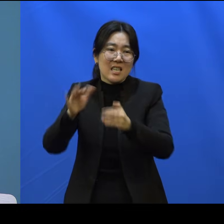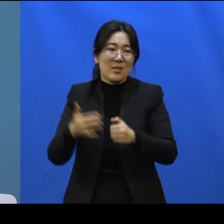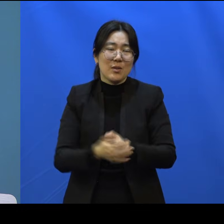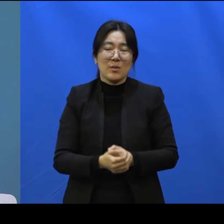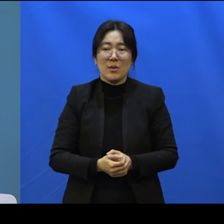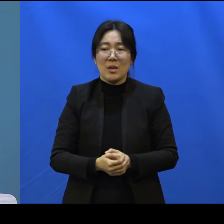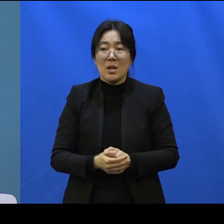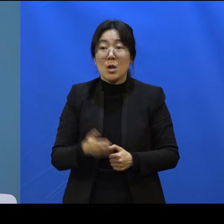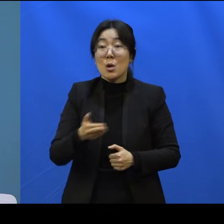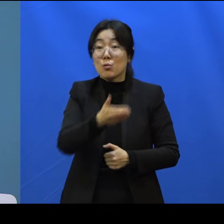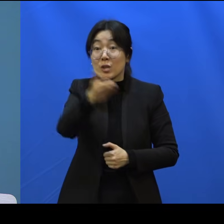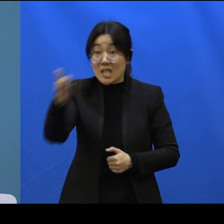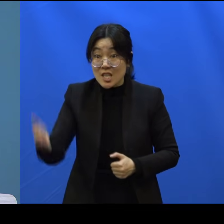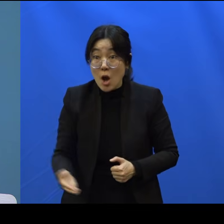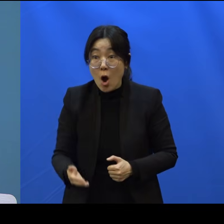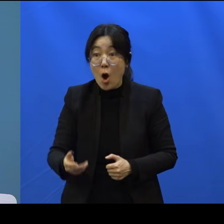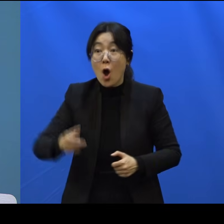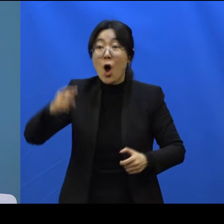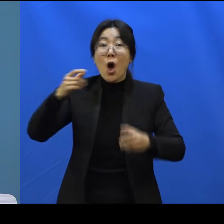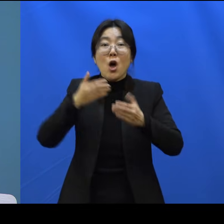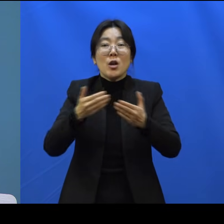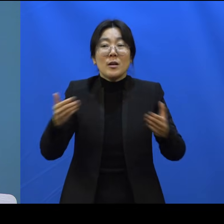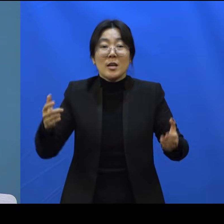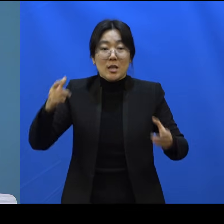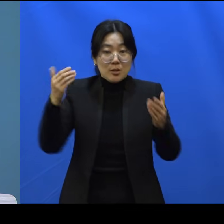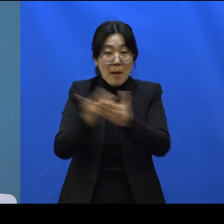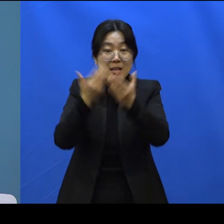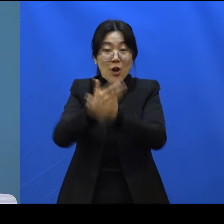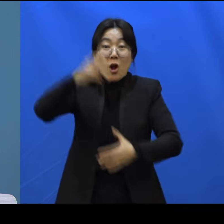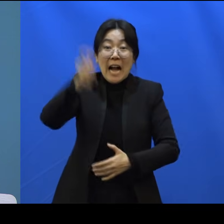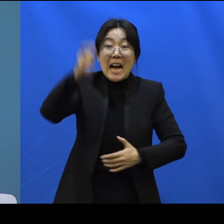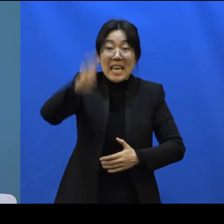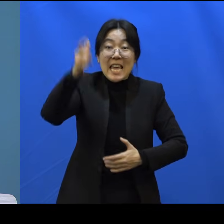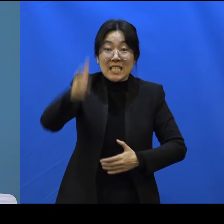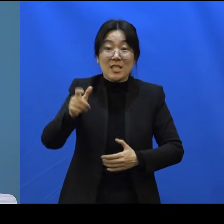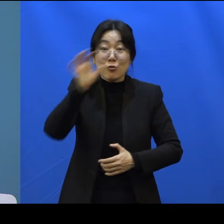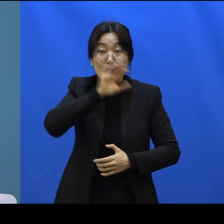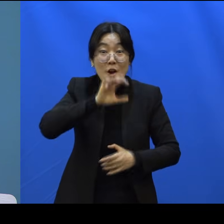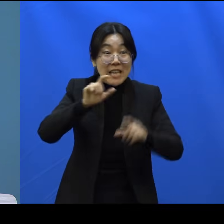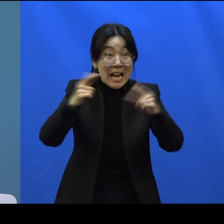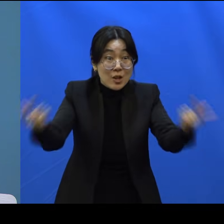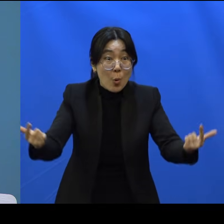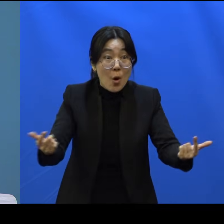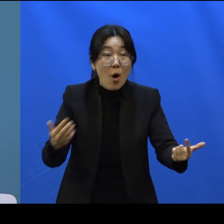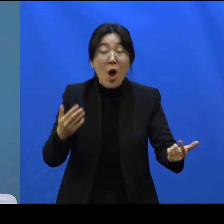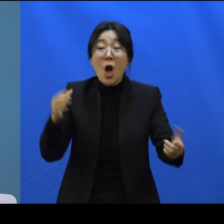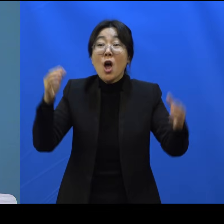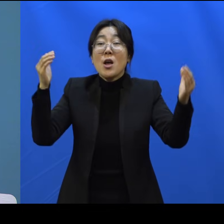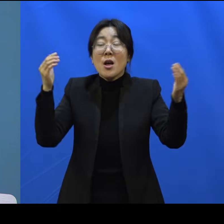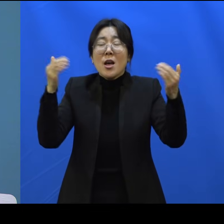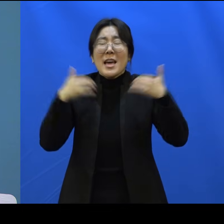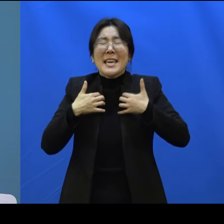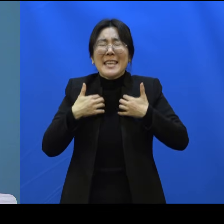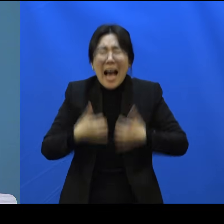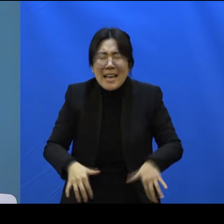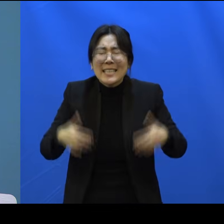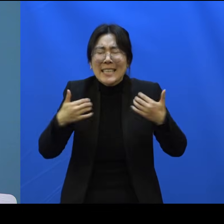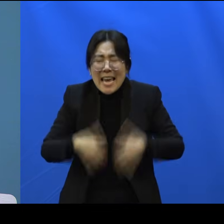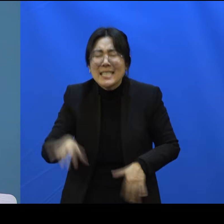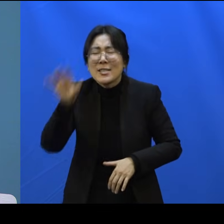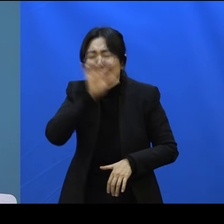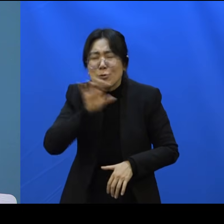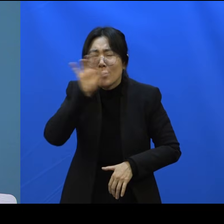우리는. 이 바울을 통해서 엄청난 걸 깨닫게 하는 거죠. 사실 이 구절은, 오늘 이 본문은 바울